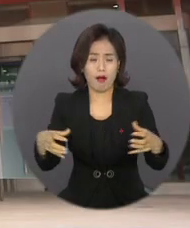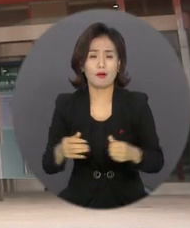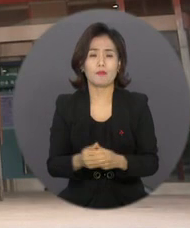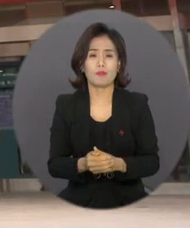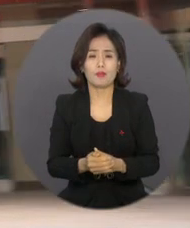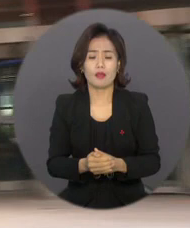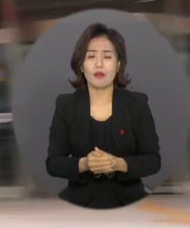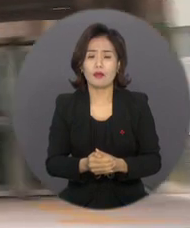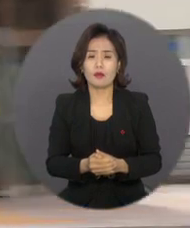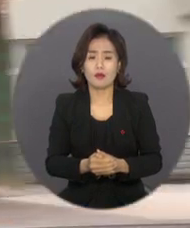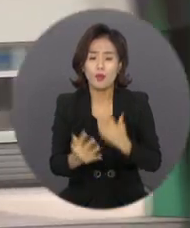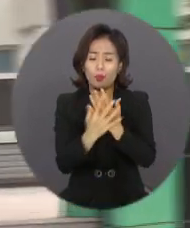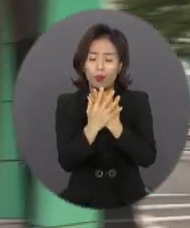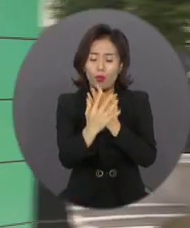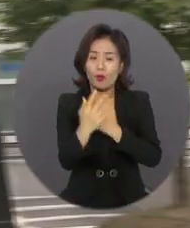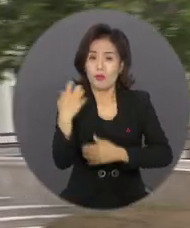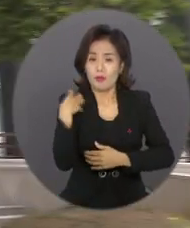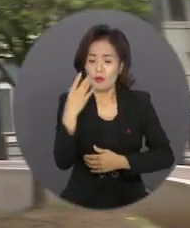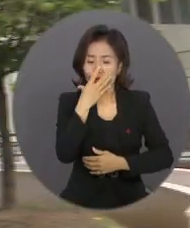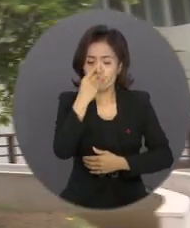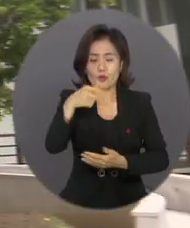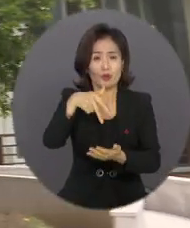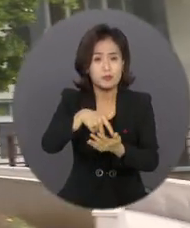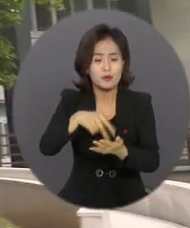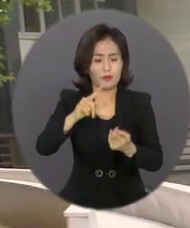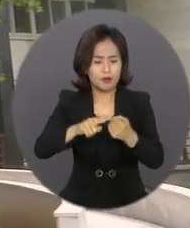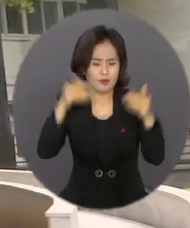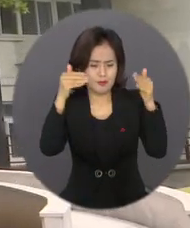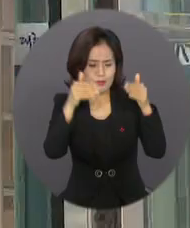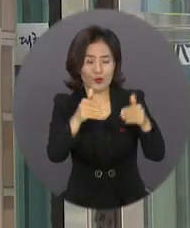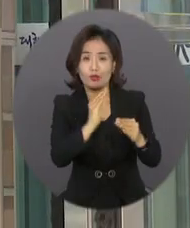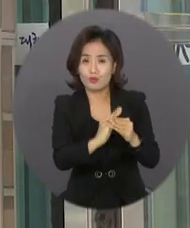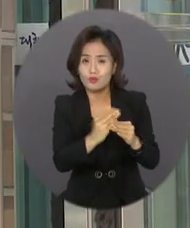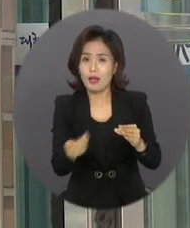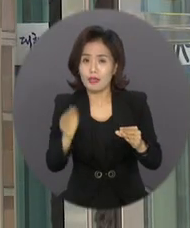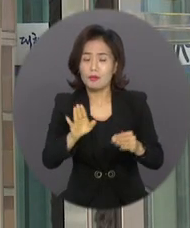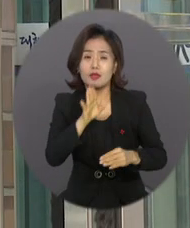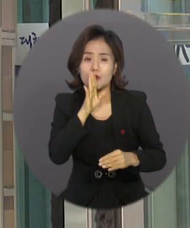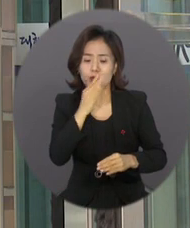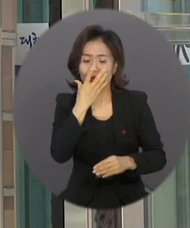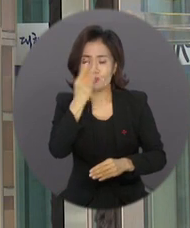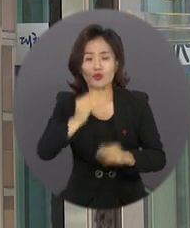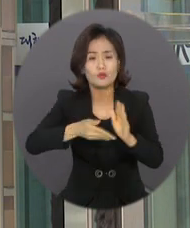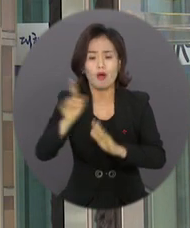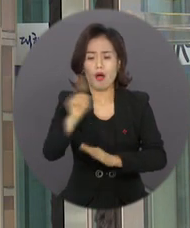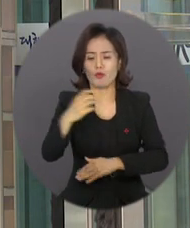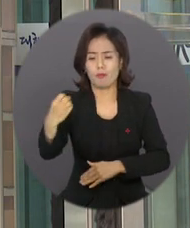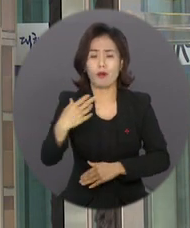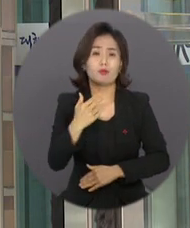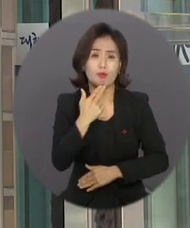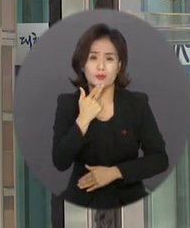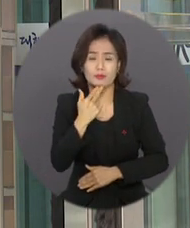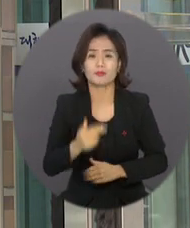이런 가운데 대회를 주최한 순천시의 입장에도 이목이 쏠리고 있지만 정작 신은 아무런 입장을